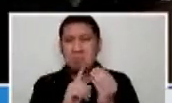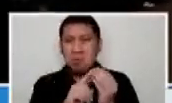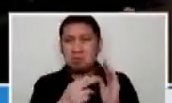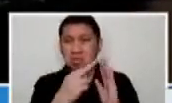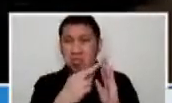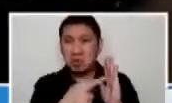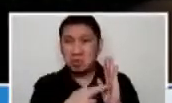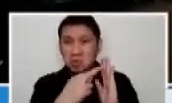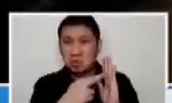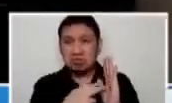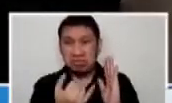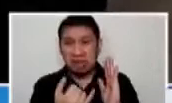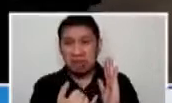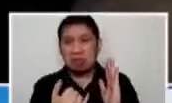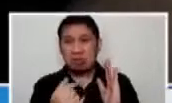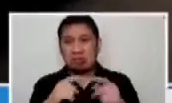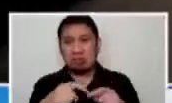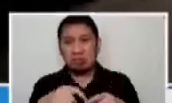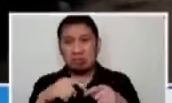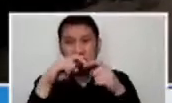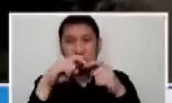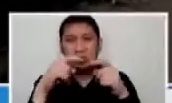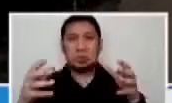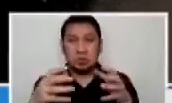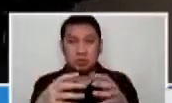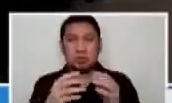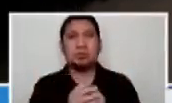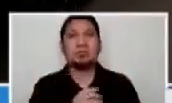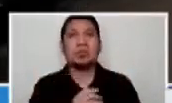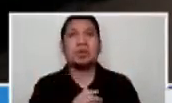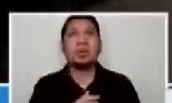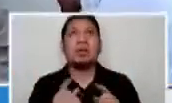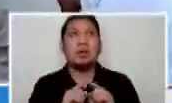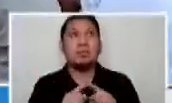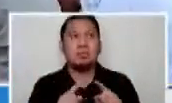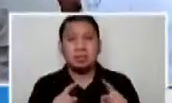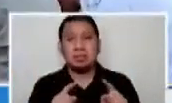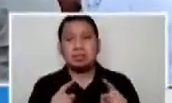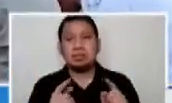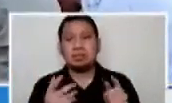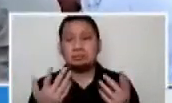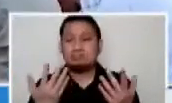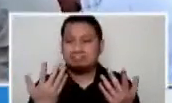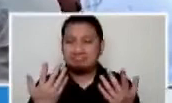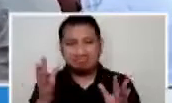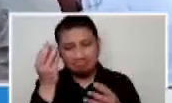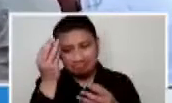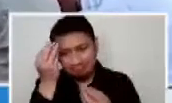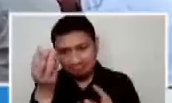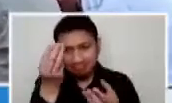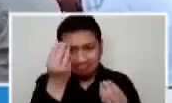fatalities na Muslim Filipinos sa COVID-19. Napakababa ng fatalities. Many of our Muslim